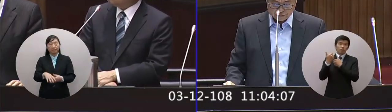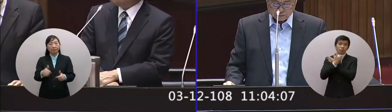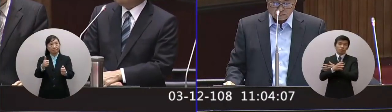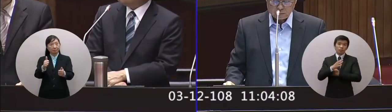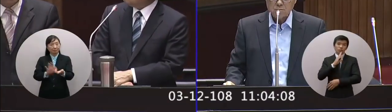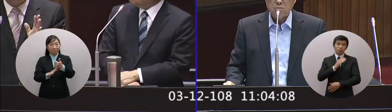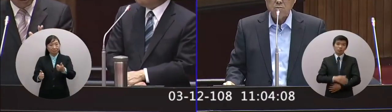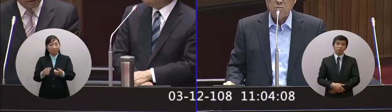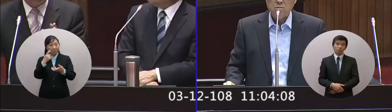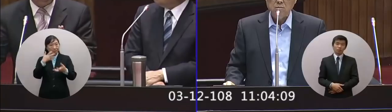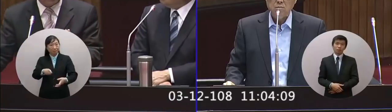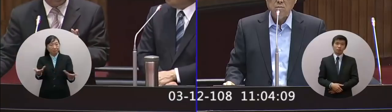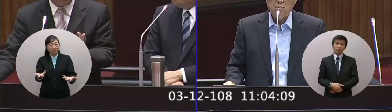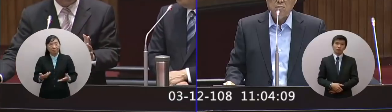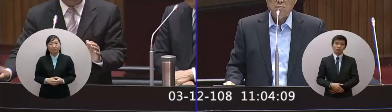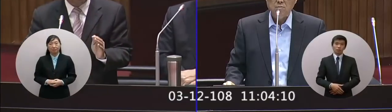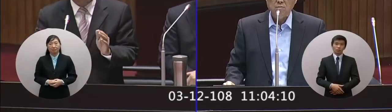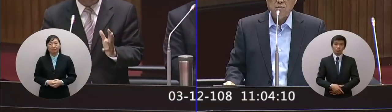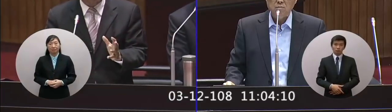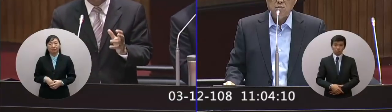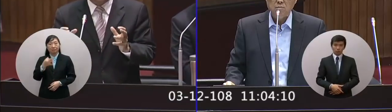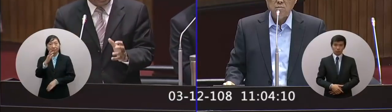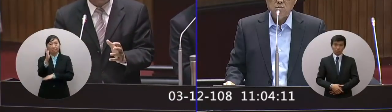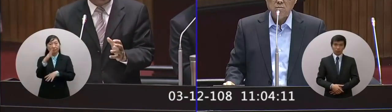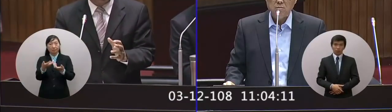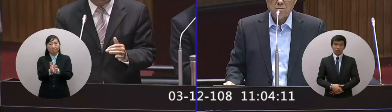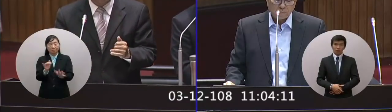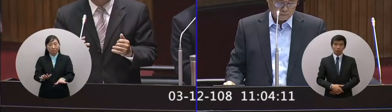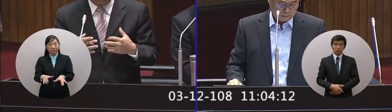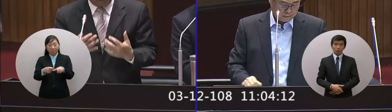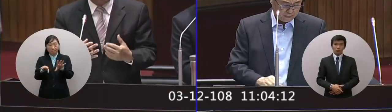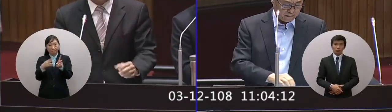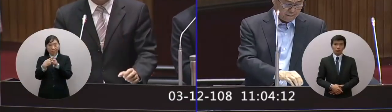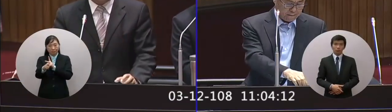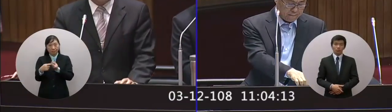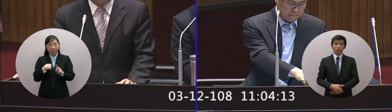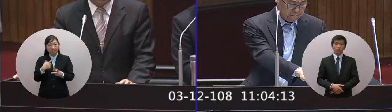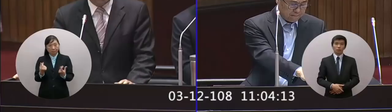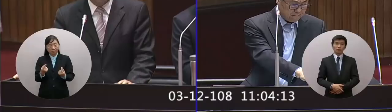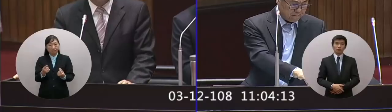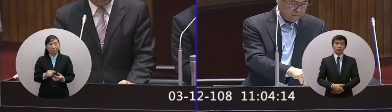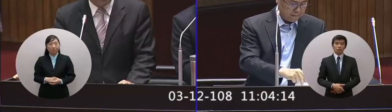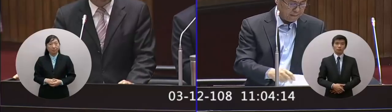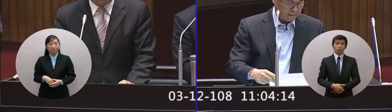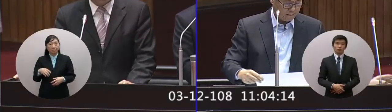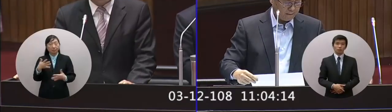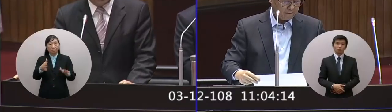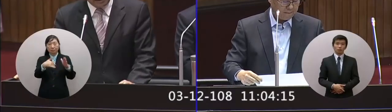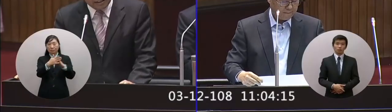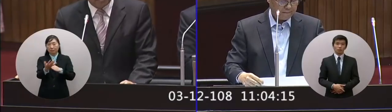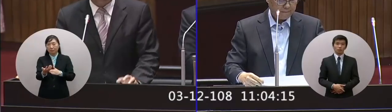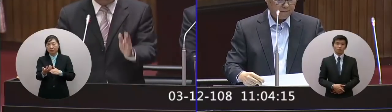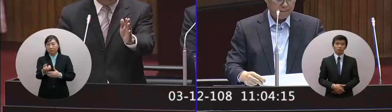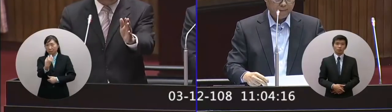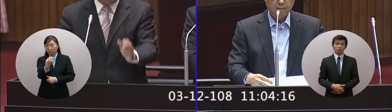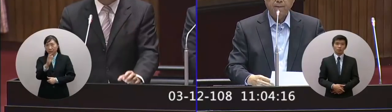谢委员关切这个问题。确实在财政部发布的这个解释函后，那我也获得到很多来自学校的一